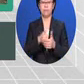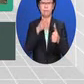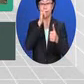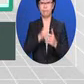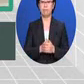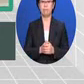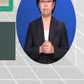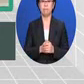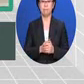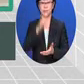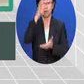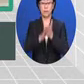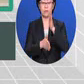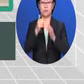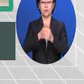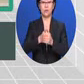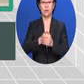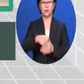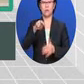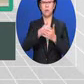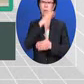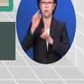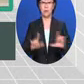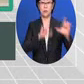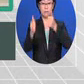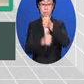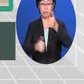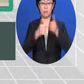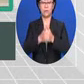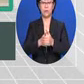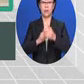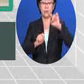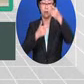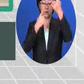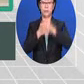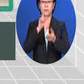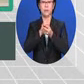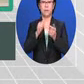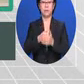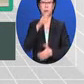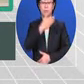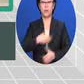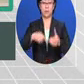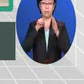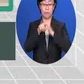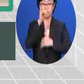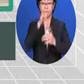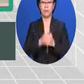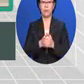당부했습니다. 천안시 수신면 바르게 살기 위원회는 설 명절을 맞아 수신 면사무소를